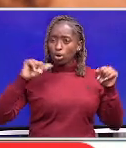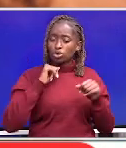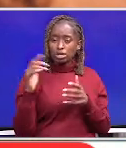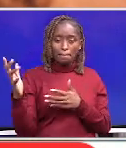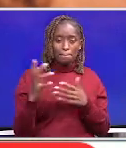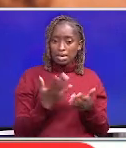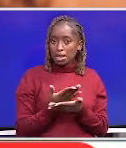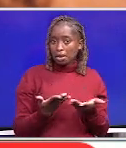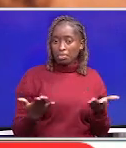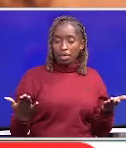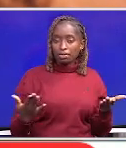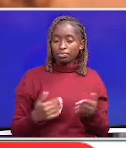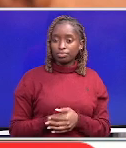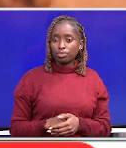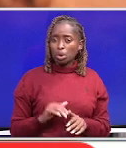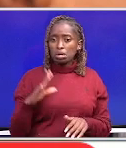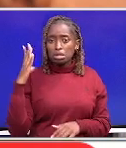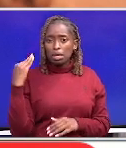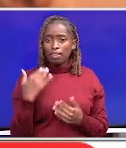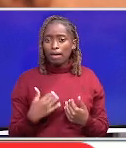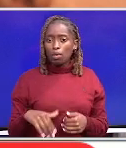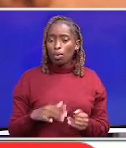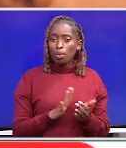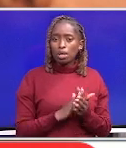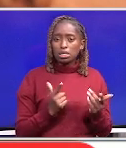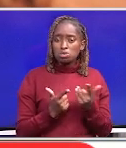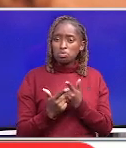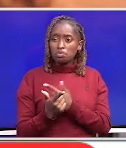nini, mara wanatembea na fida.